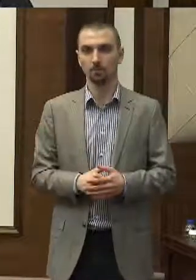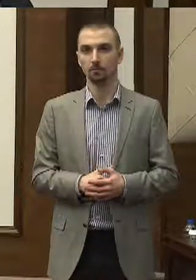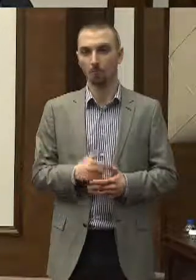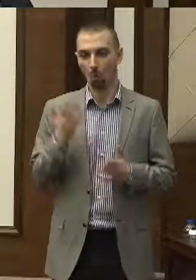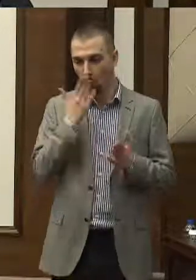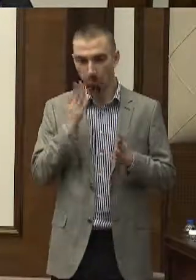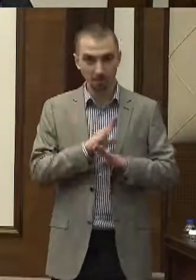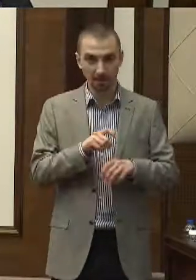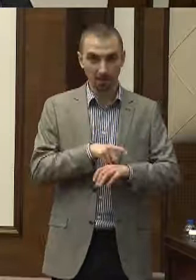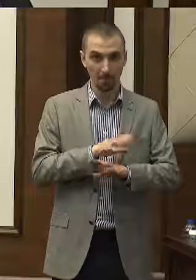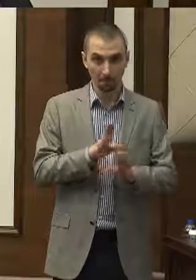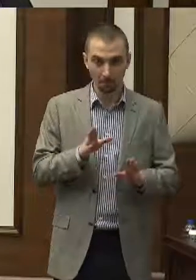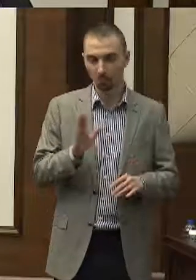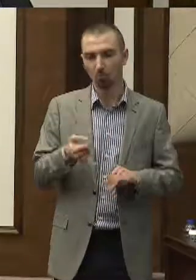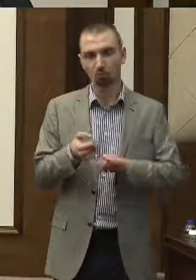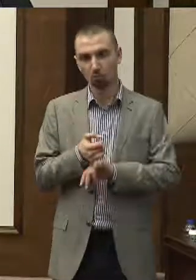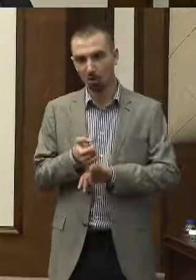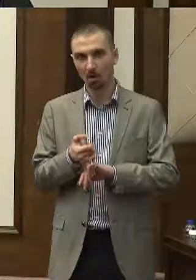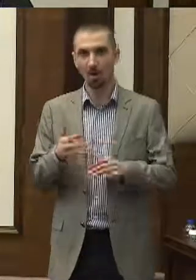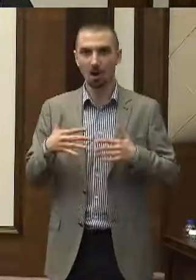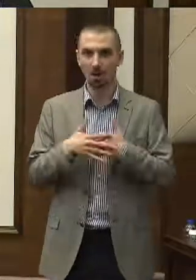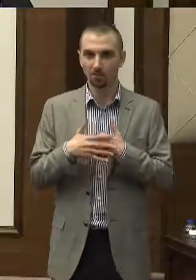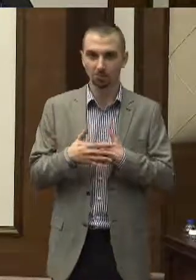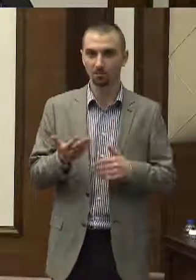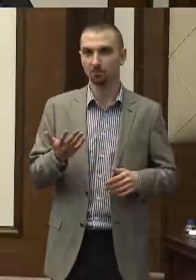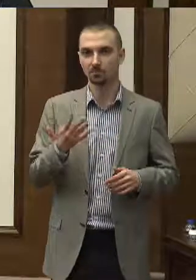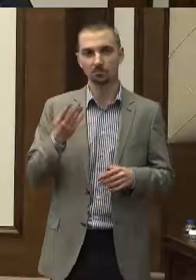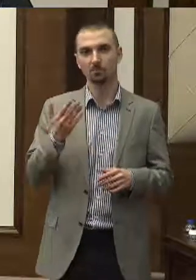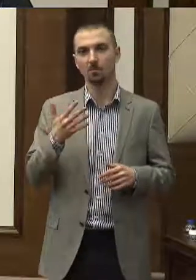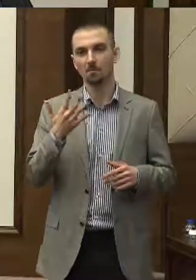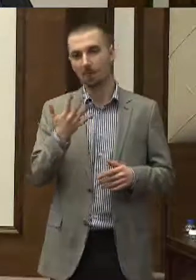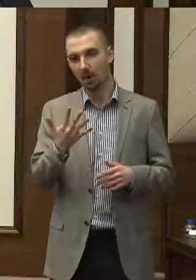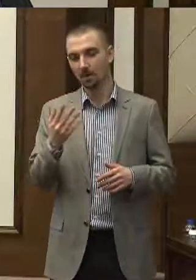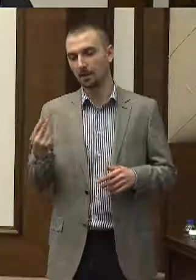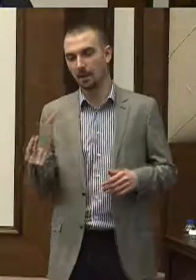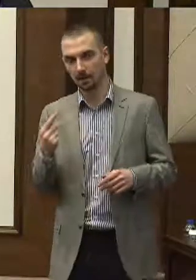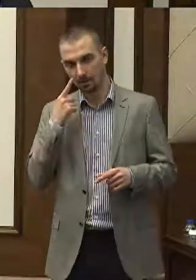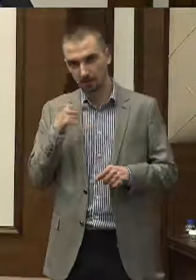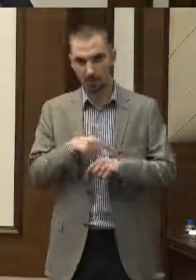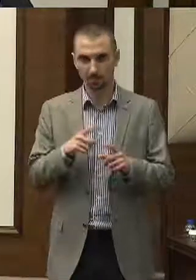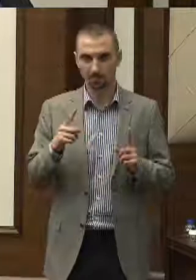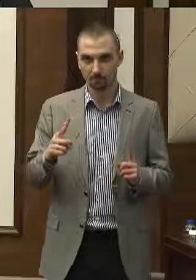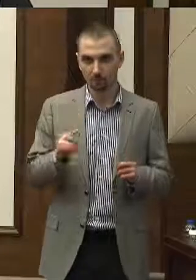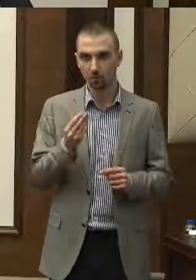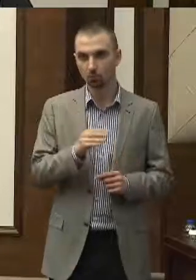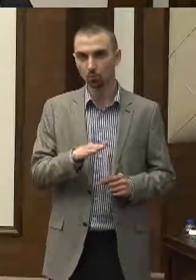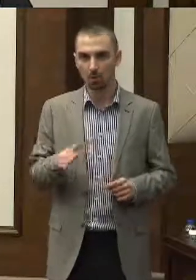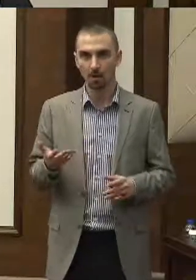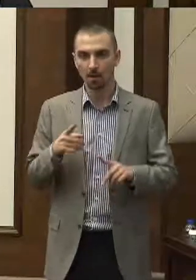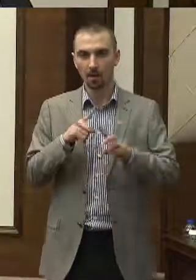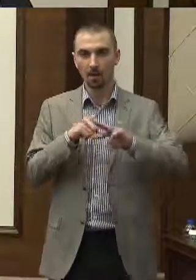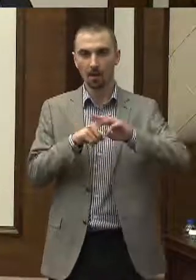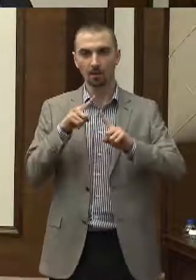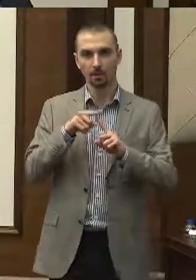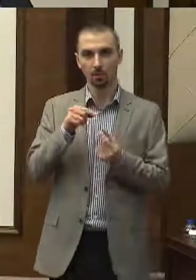okuldan sonraki ilk cumartesi akşam saat 5'ten sonraki 7'ye kadar olan zaman içerisinde çocukların etüt